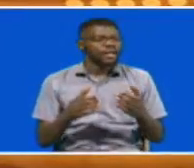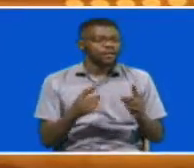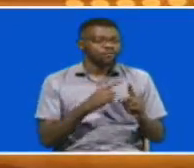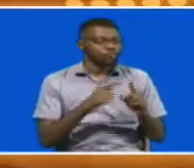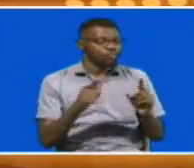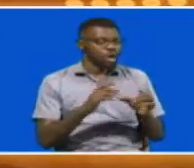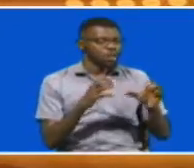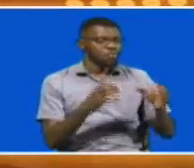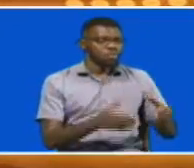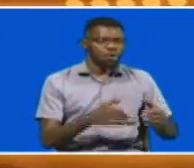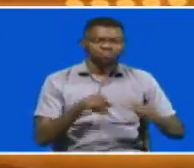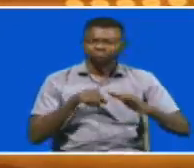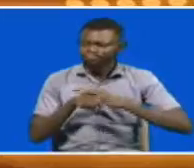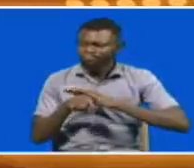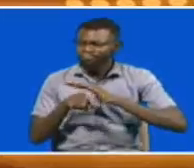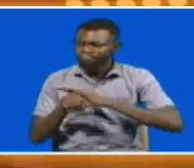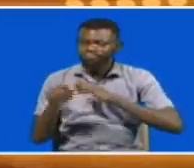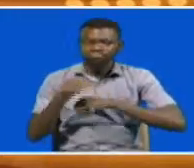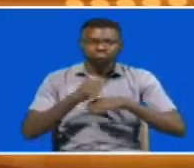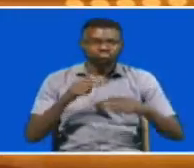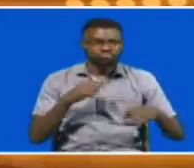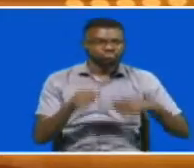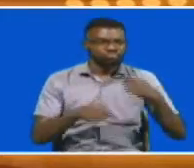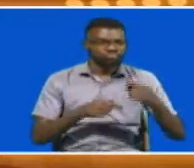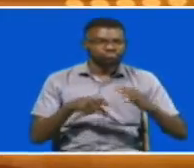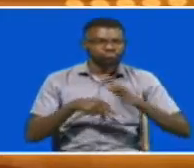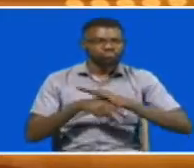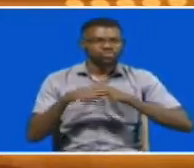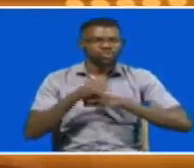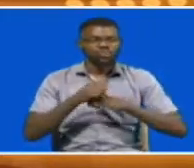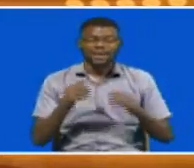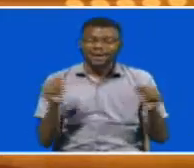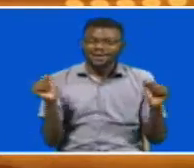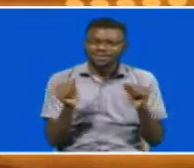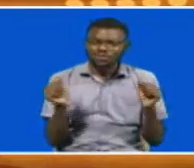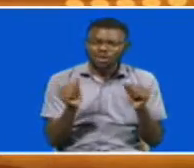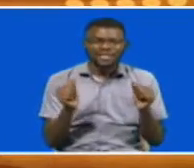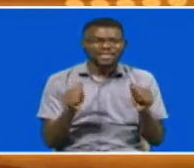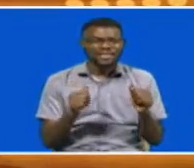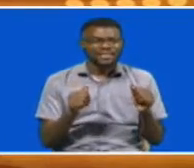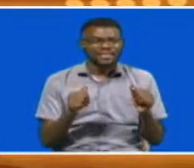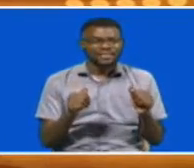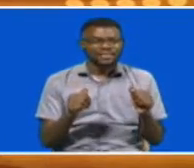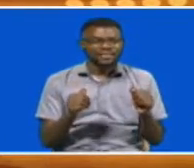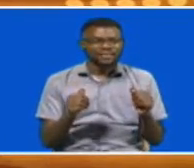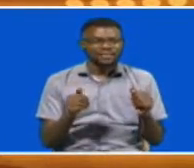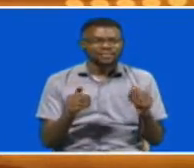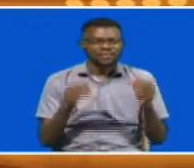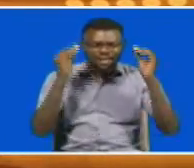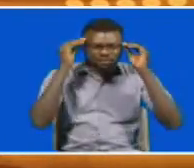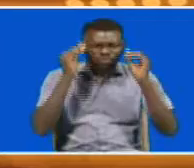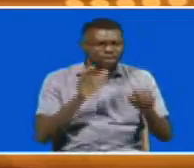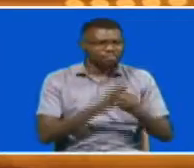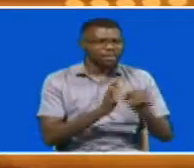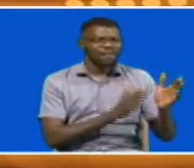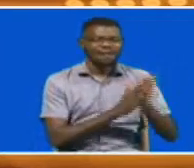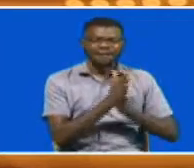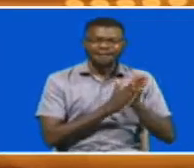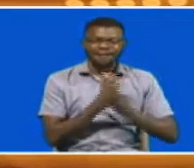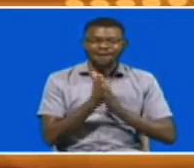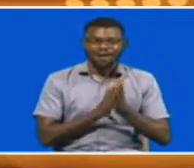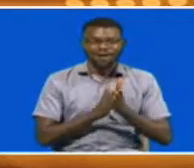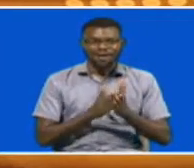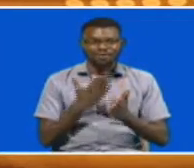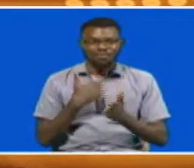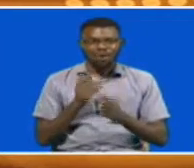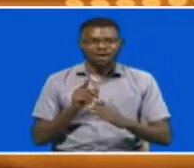shule mbalimbali kote nchini, shule ya upili ya wavulana ya Nanyuki inazidi kuvutia wanafunzi zaidi wanaotoka ama wanaotaka kujiunga na shule